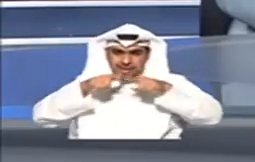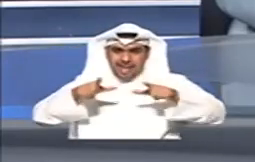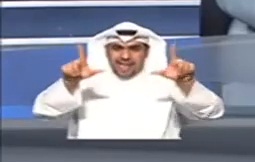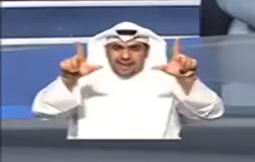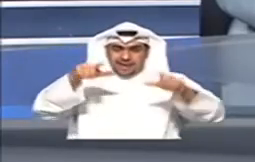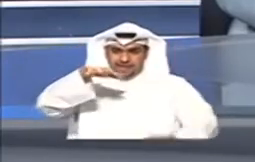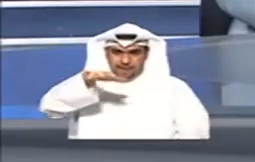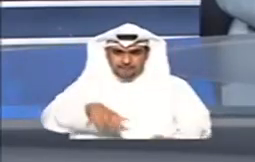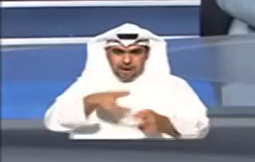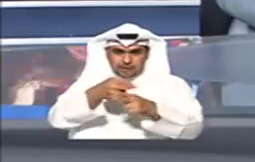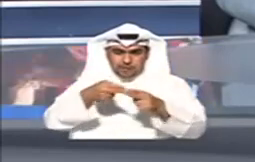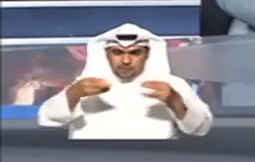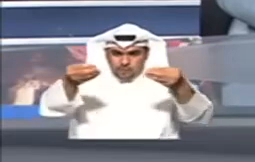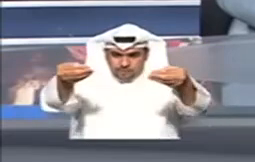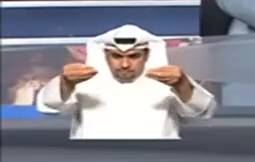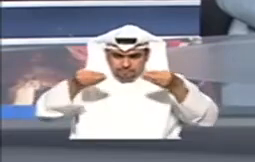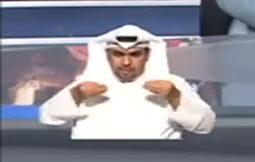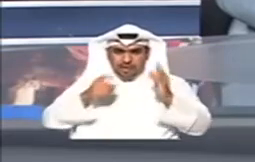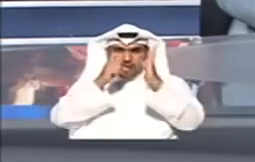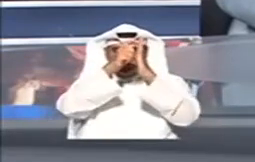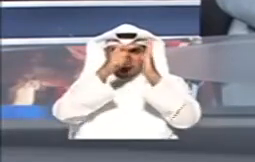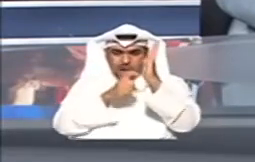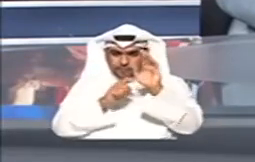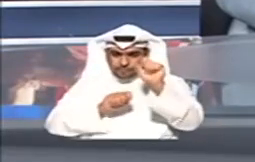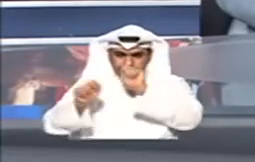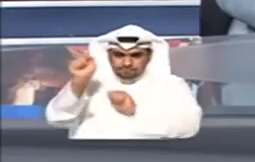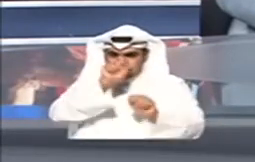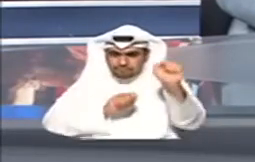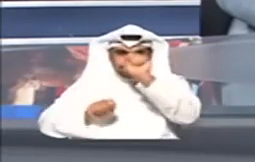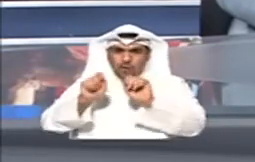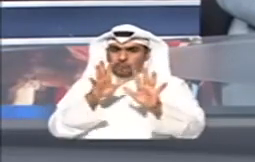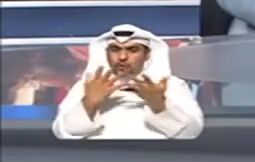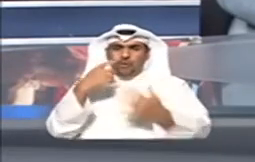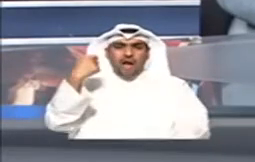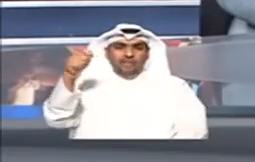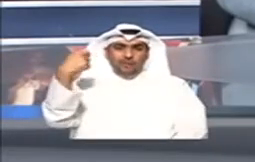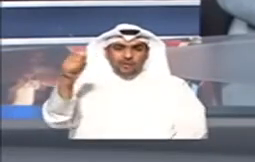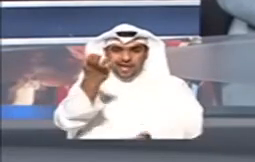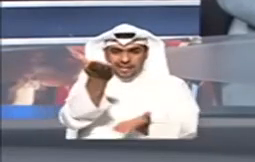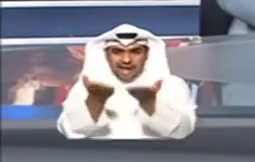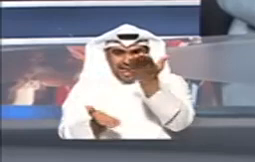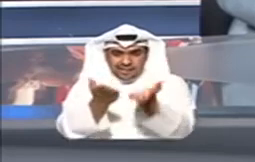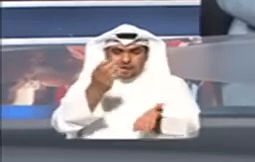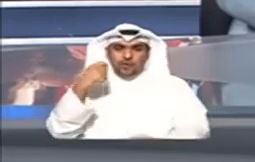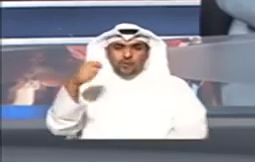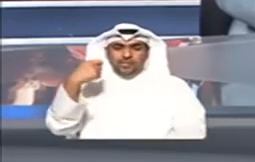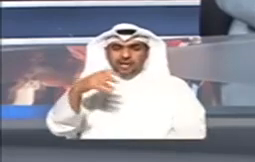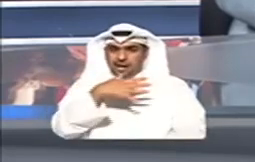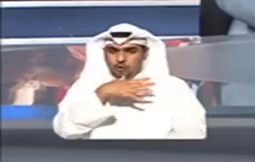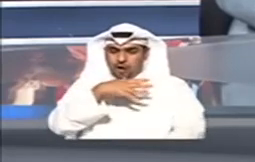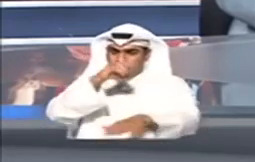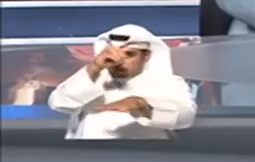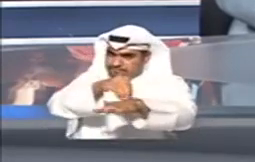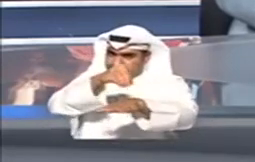الكراهية، قدمته وزارة العدل ووزارة الأوقاف والشؤون الإسلامية، مطالبا وزارات العدل العربية